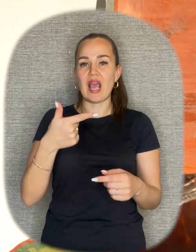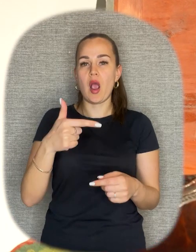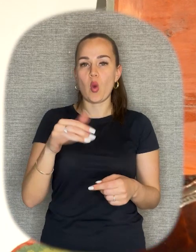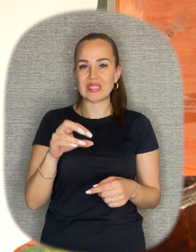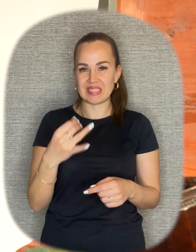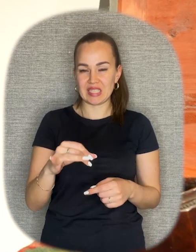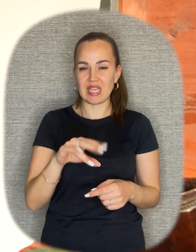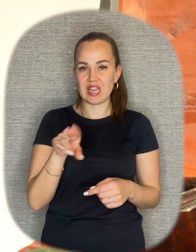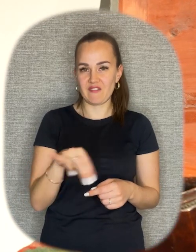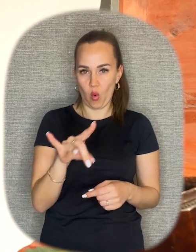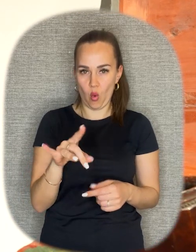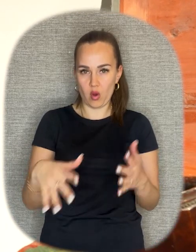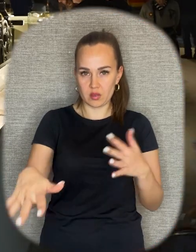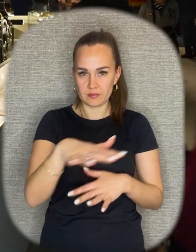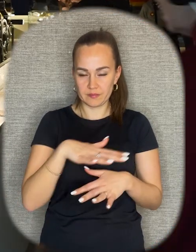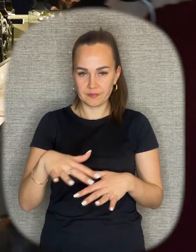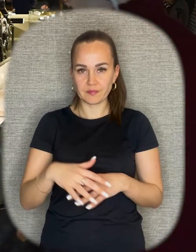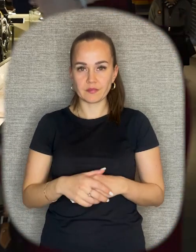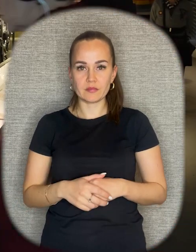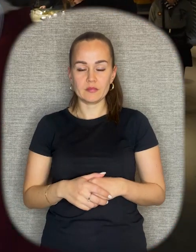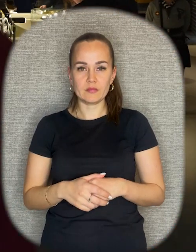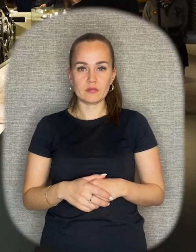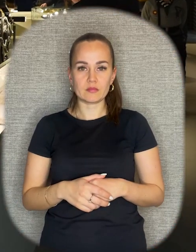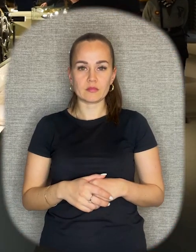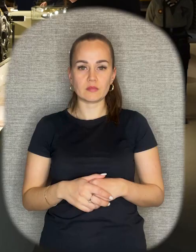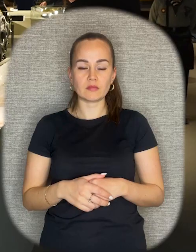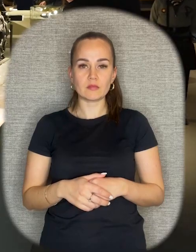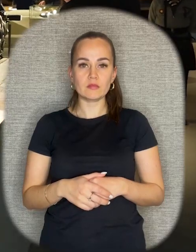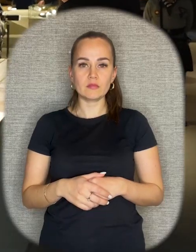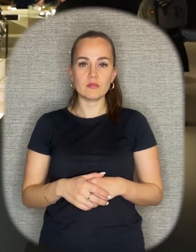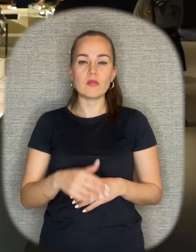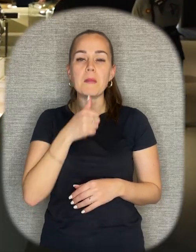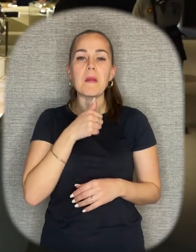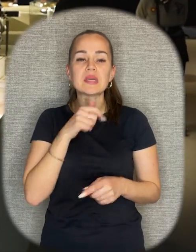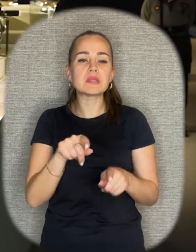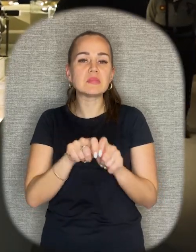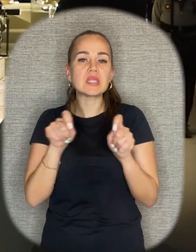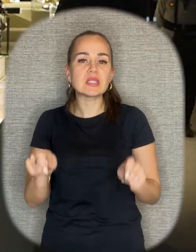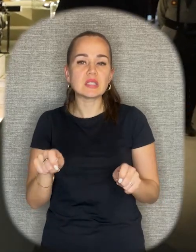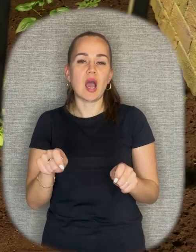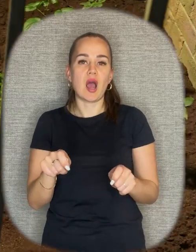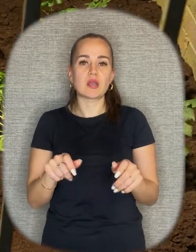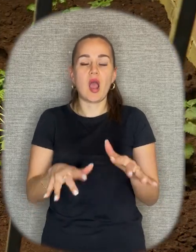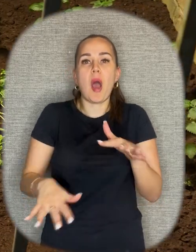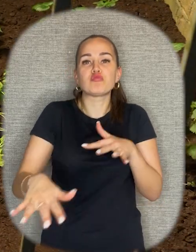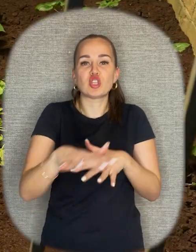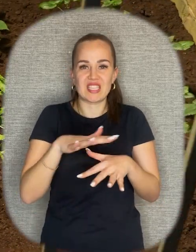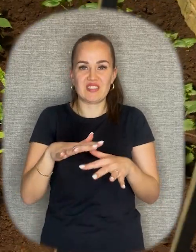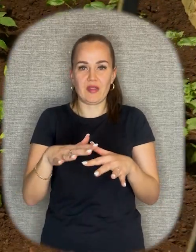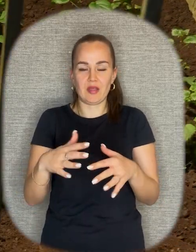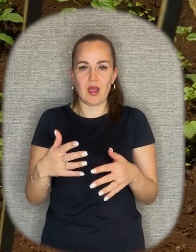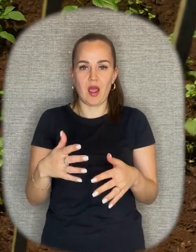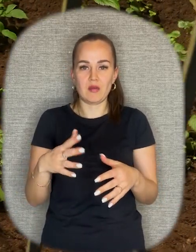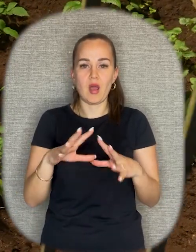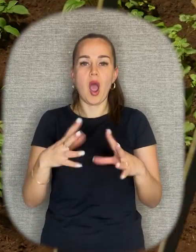Площади Восстания то же самое проект актуален до сих пор реконструкция Гостиного Двора безусловно не архитектура